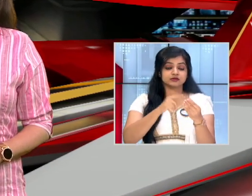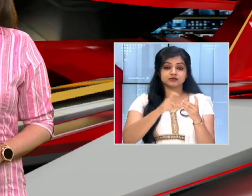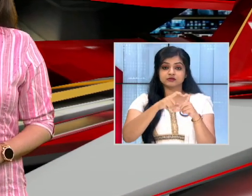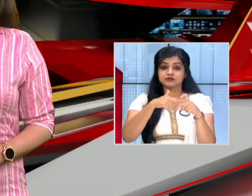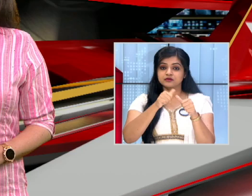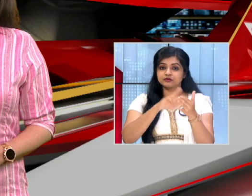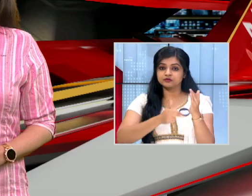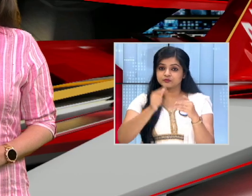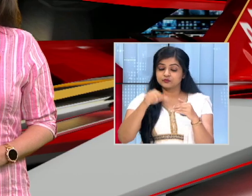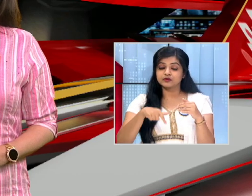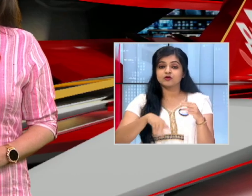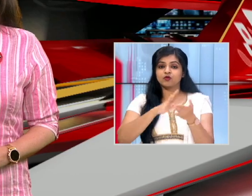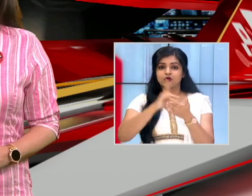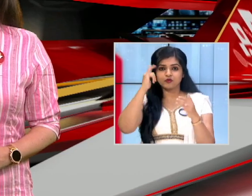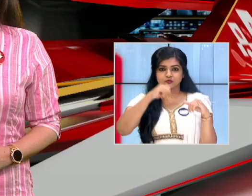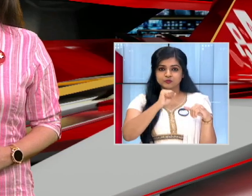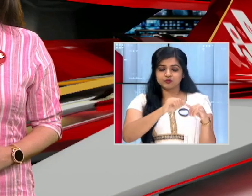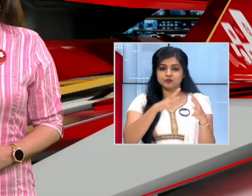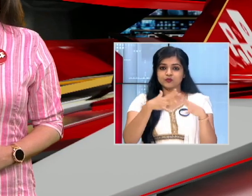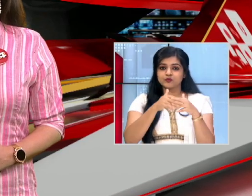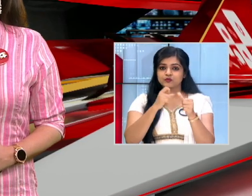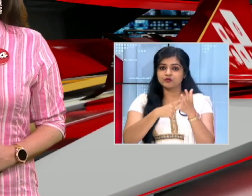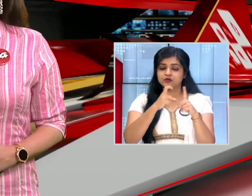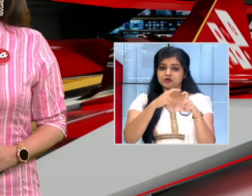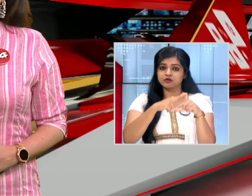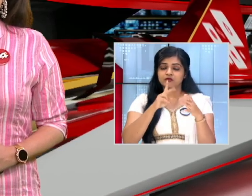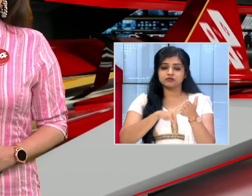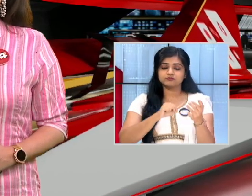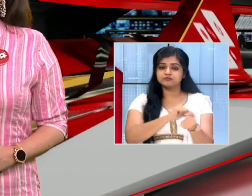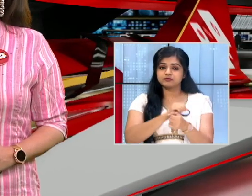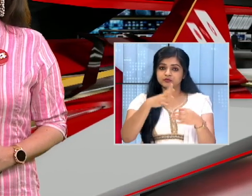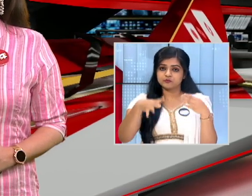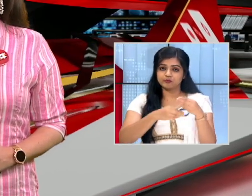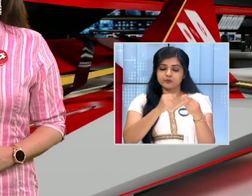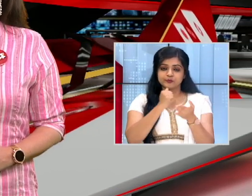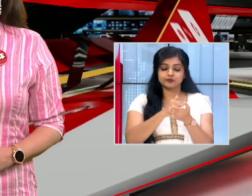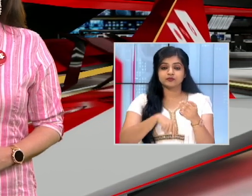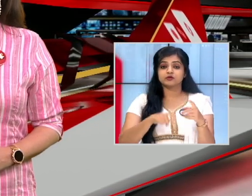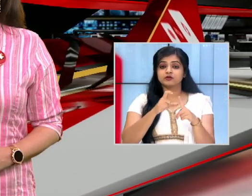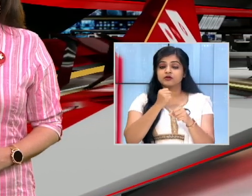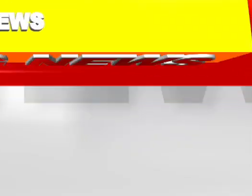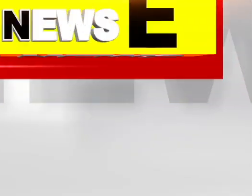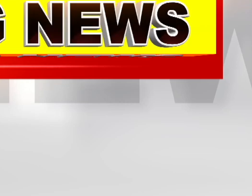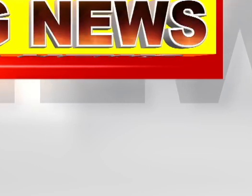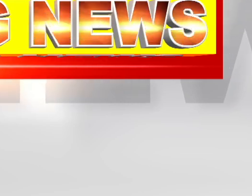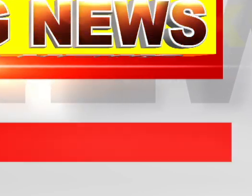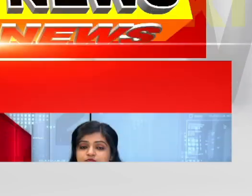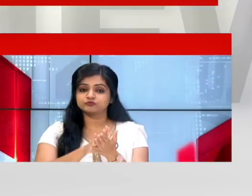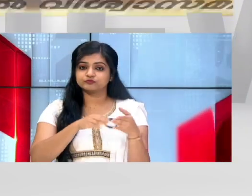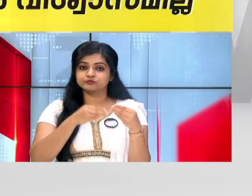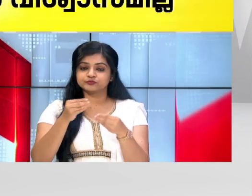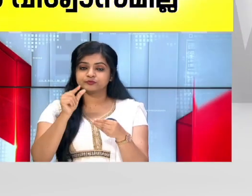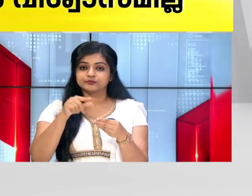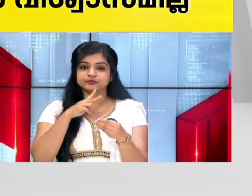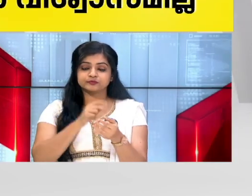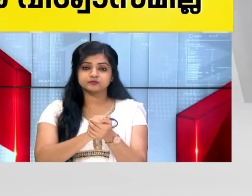ചേർക്കണം. കുറ്റക്കാർക്കെതിരെ കർശന നടപടി ഉണ്ടാകുമെന്ന് ഗവർണർ ഉറപ്പു നൽകിയെന്നും ജയപ്രകാശ് പറഞ്ഞു. എസ്.എഫ്.ഐ നേതാക്കളെ സംരക്ഷിക്കുന്നത്